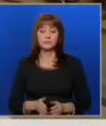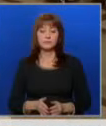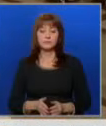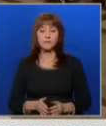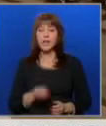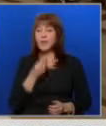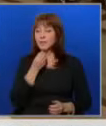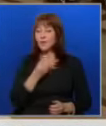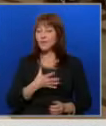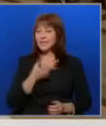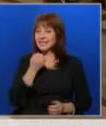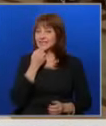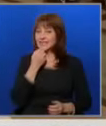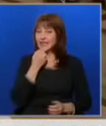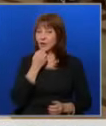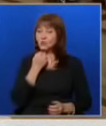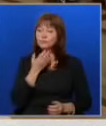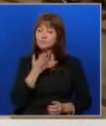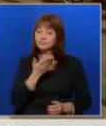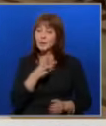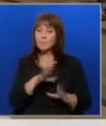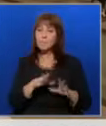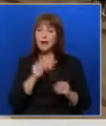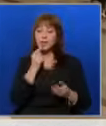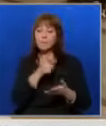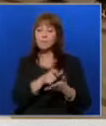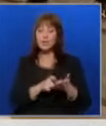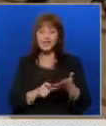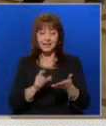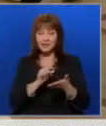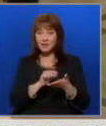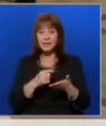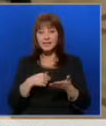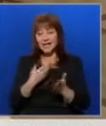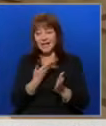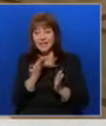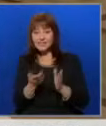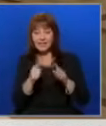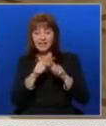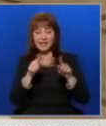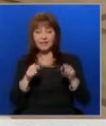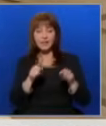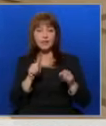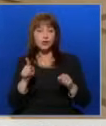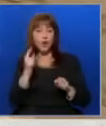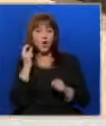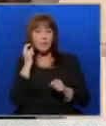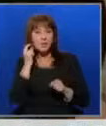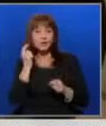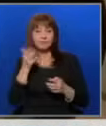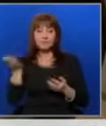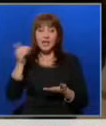В Благоевградското село Покровник, например, приемат бюлетина с вод, който е отбелязан извън квадрата, но до името. Намесва се и